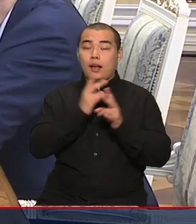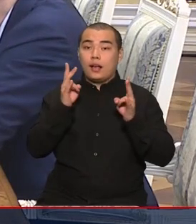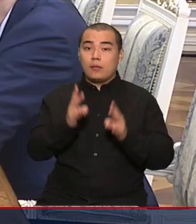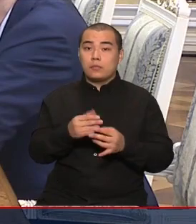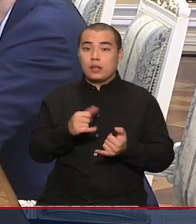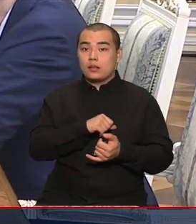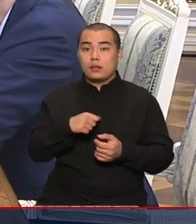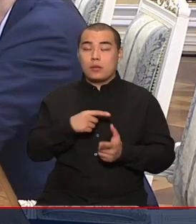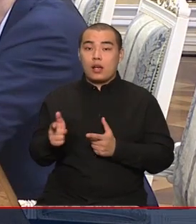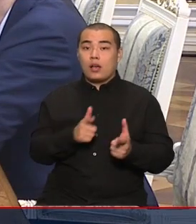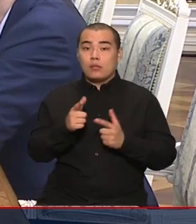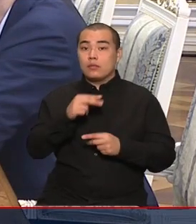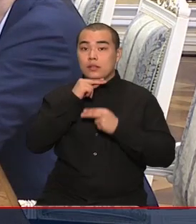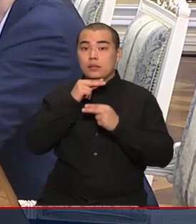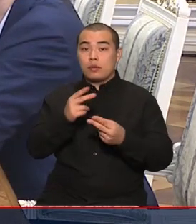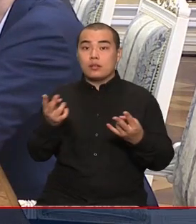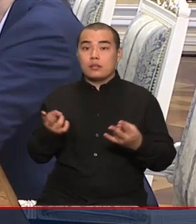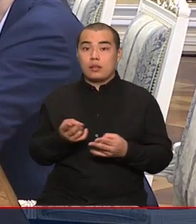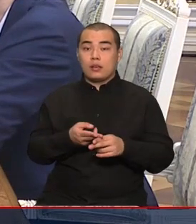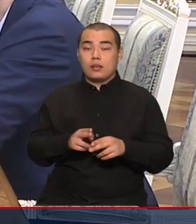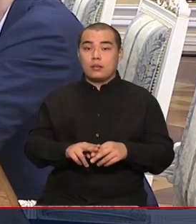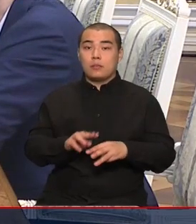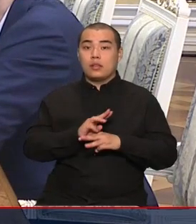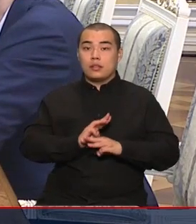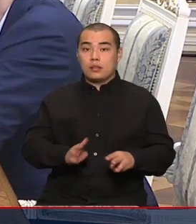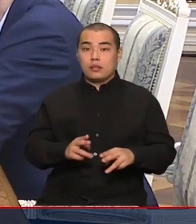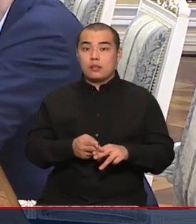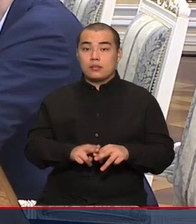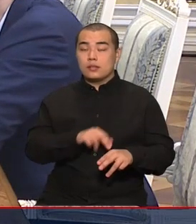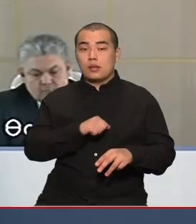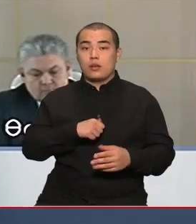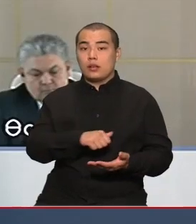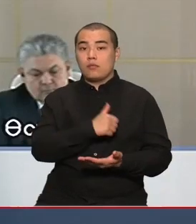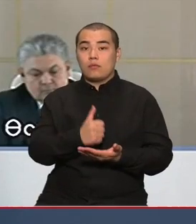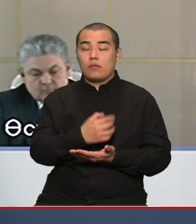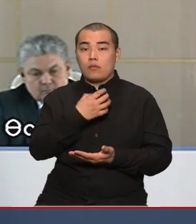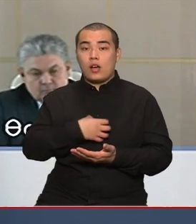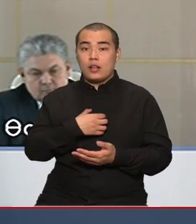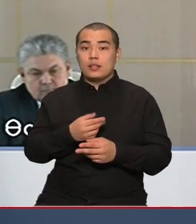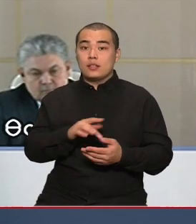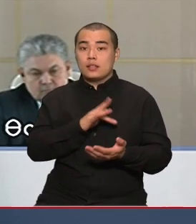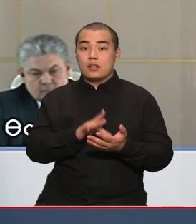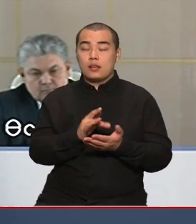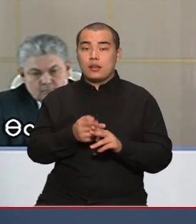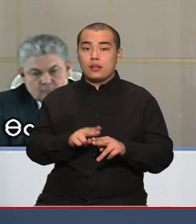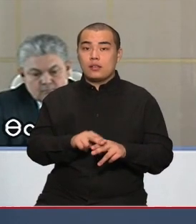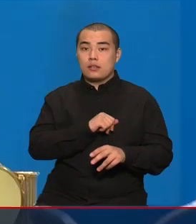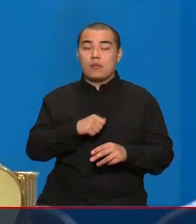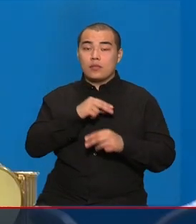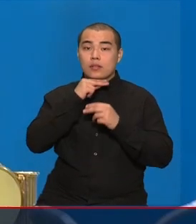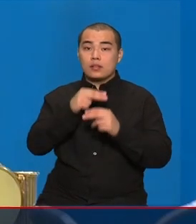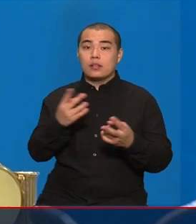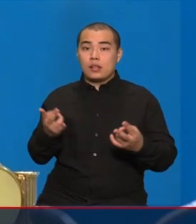дайындығын қадағалап отыруға қажет. Бұл министрліктің негізгі мақсаты. Осы мәселеге баса назар аудару